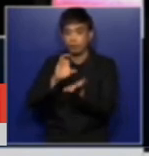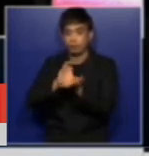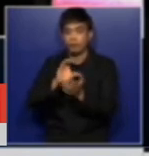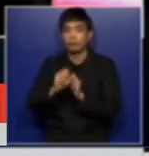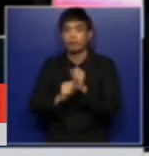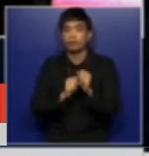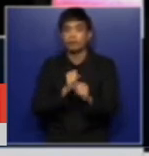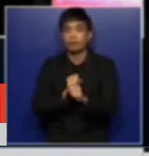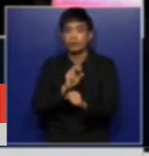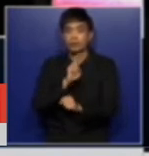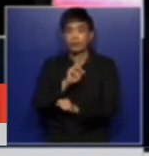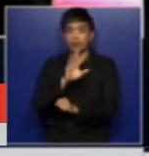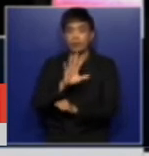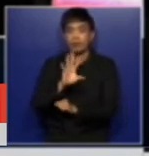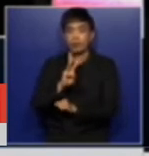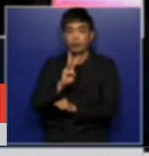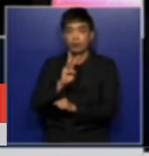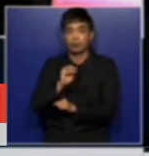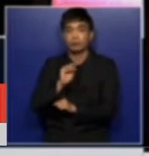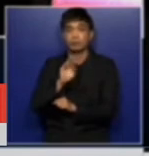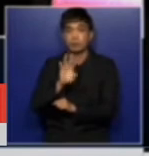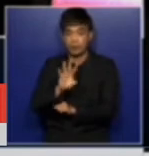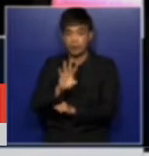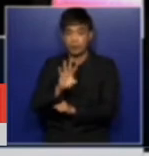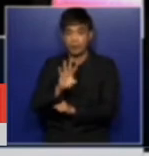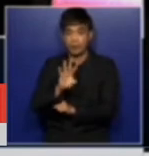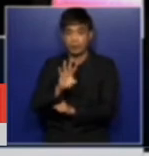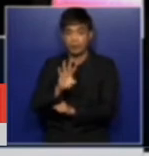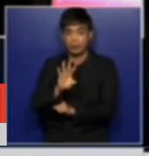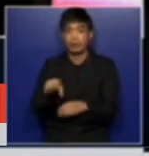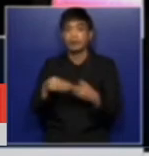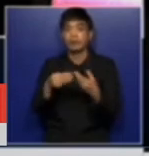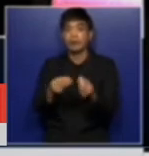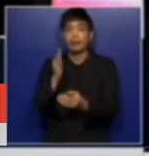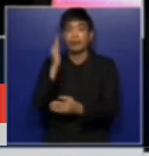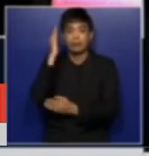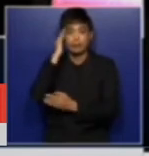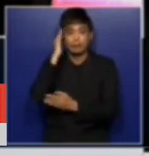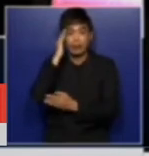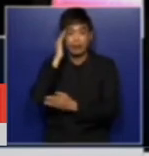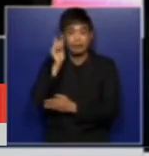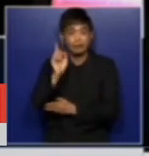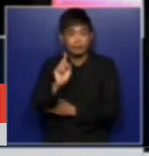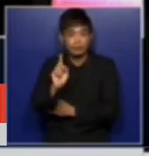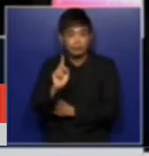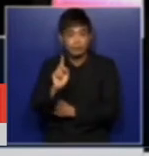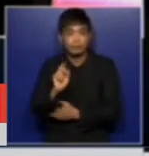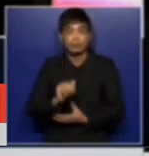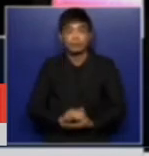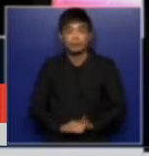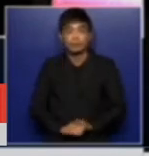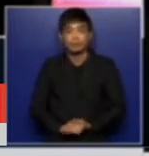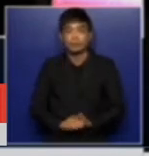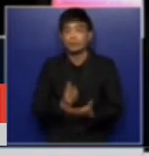64เนี่ยนะครับก็เรียนด้วยความเคารพนะครับว่าเป็นงบประมาณ